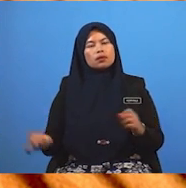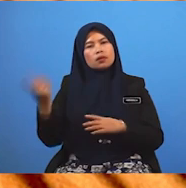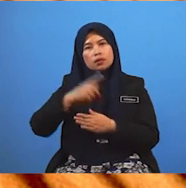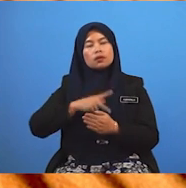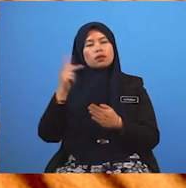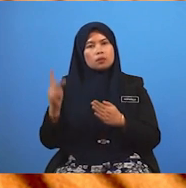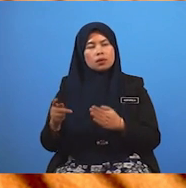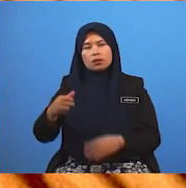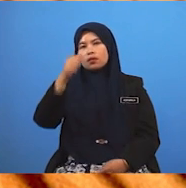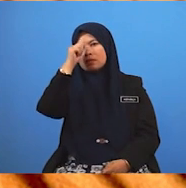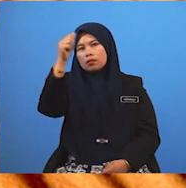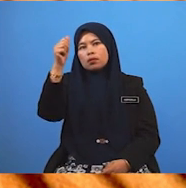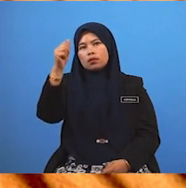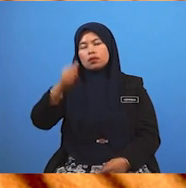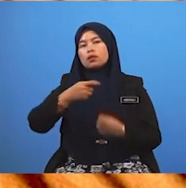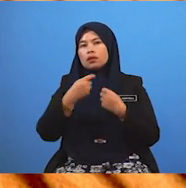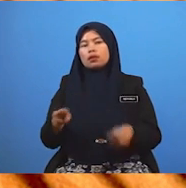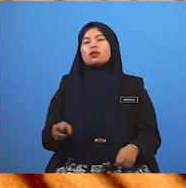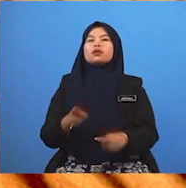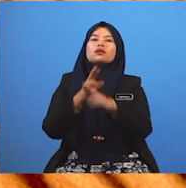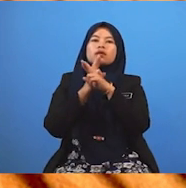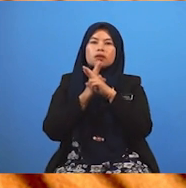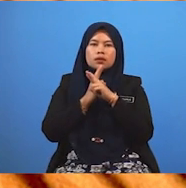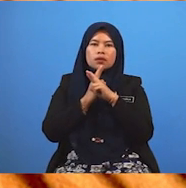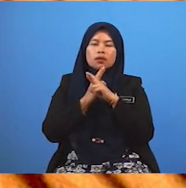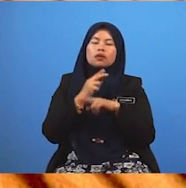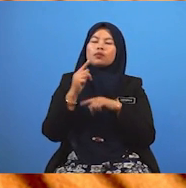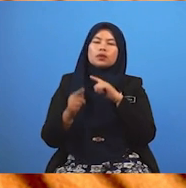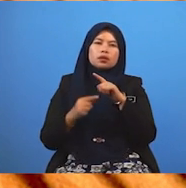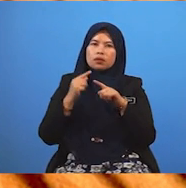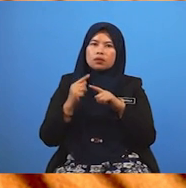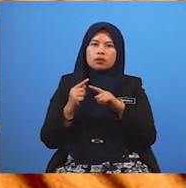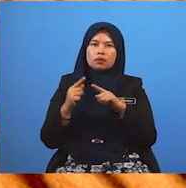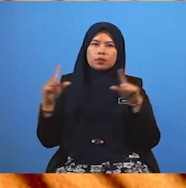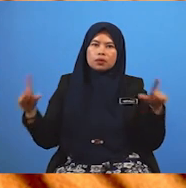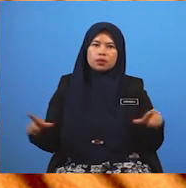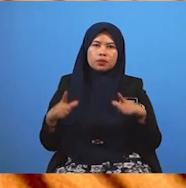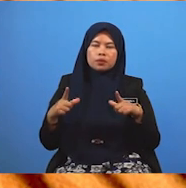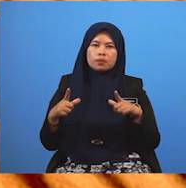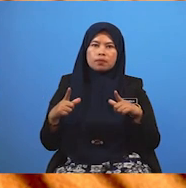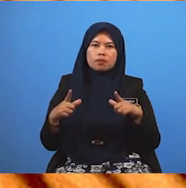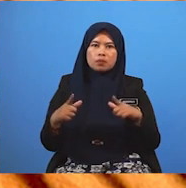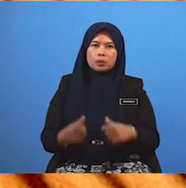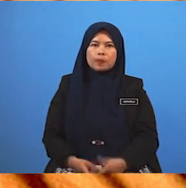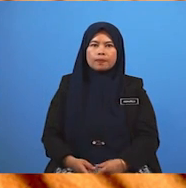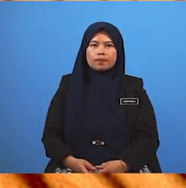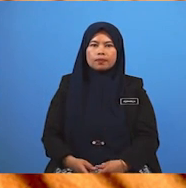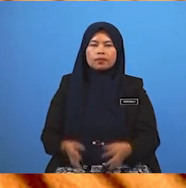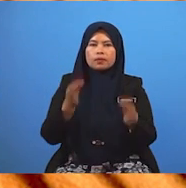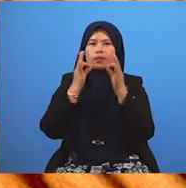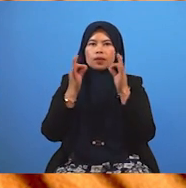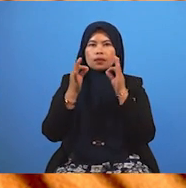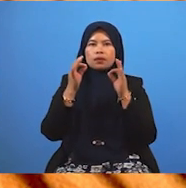Taala telah merahsiakan bila berlakunya hari kiamat. Sebagaimana firman Allah Subhanahu Wa